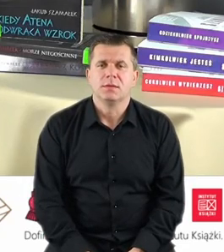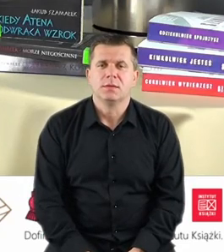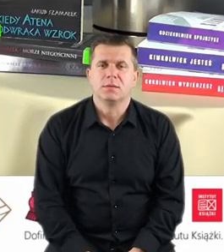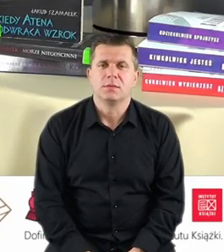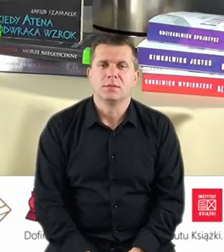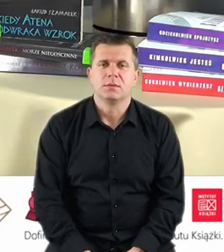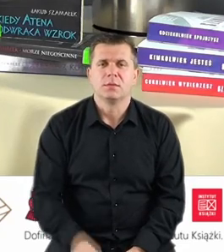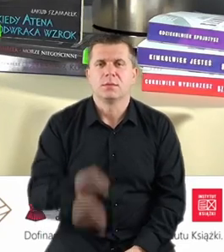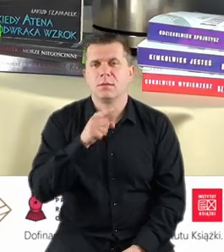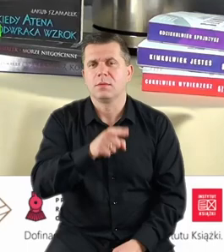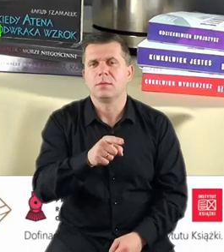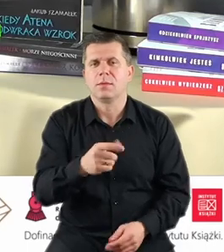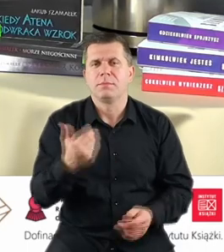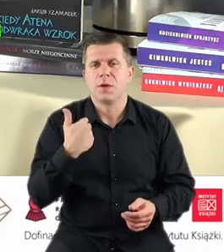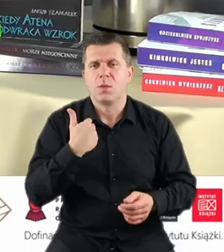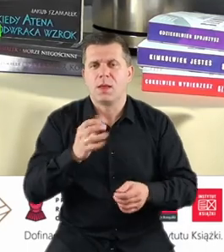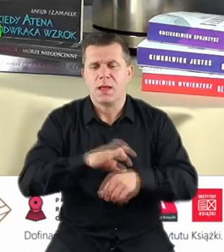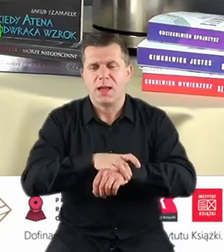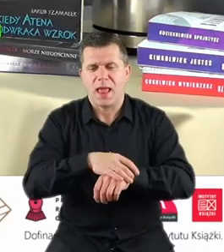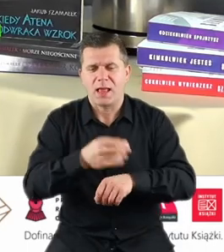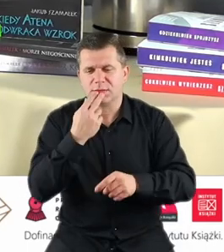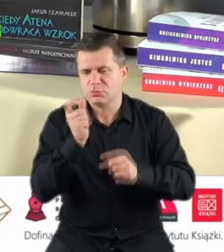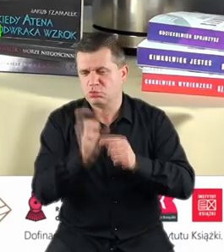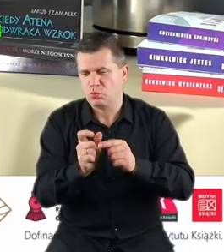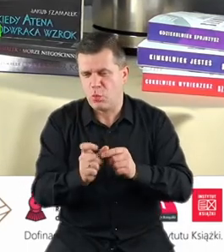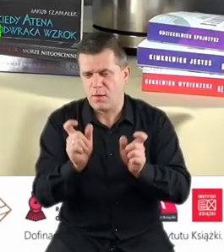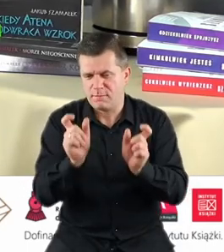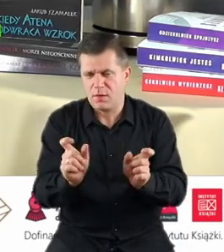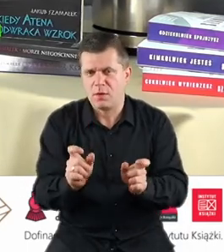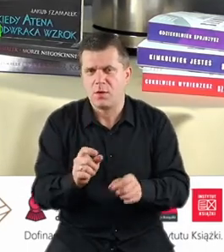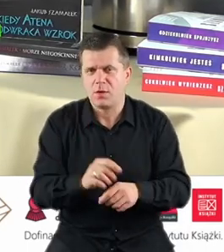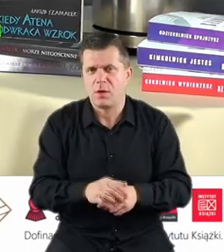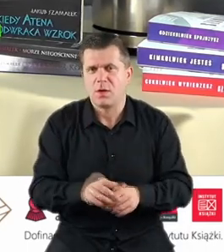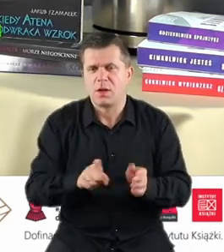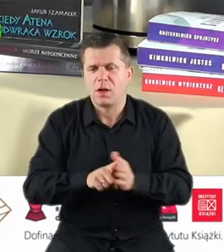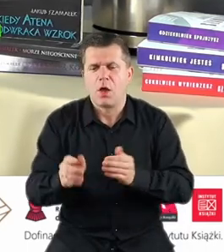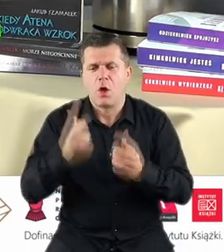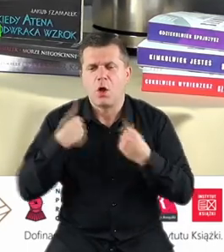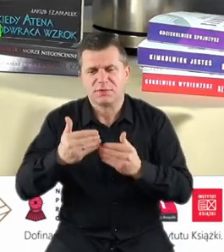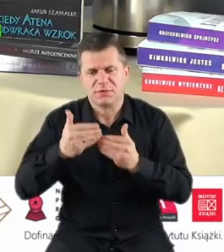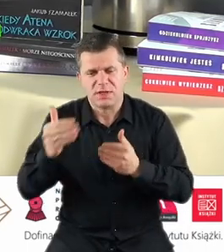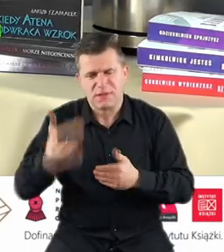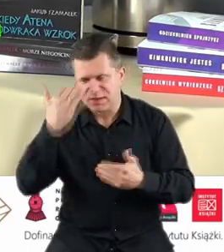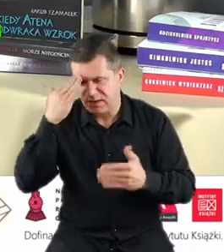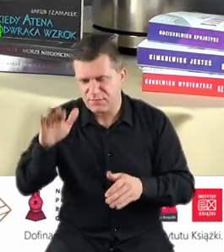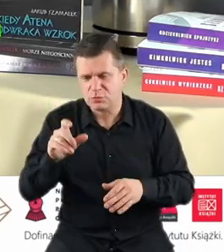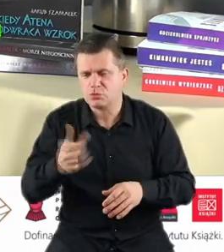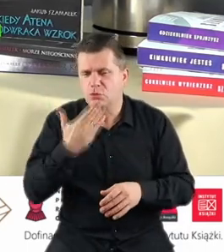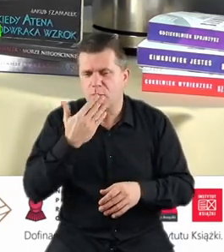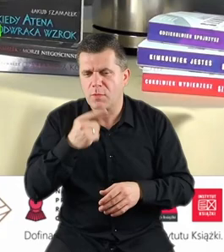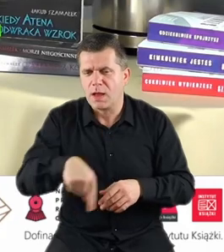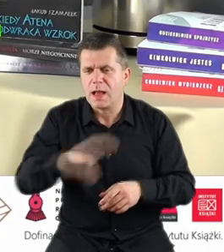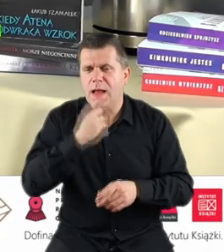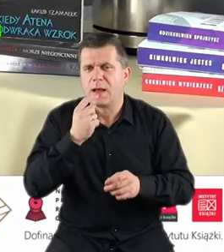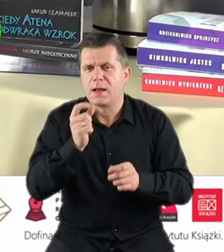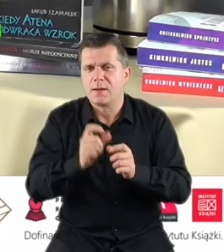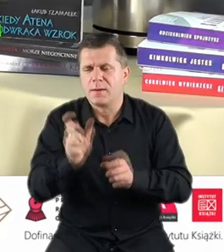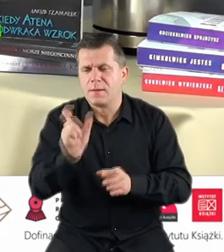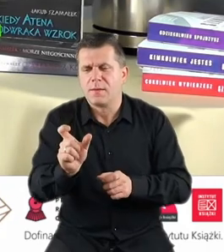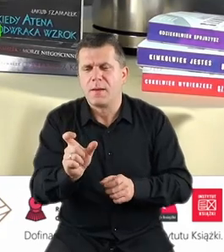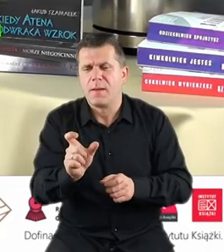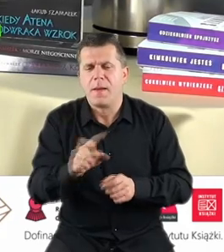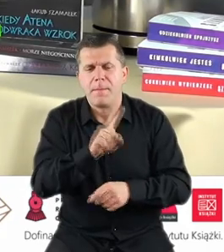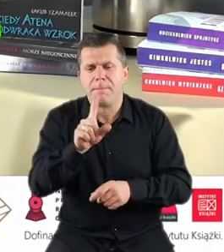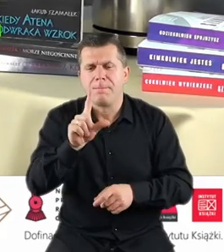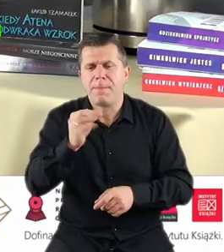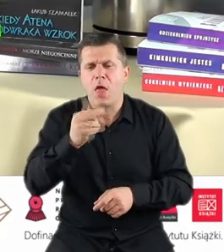Eromenos i Erastes, czyli po prostu były to greckie terminy, jakby, które o sobie z zewnątrz niewiele mówią. A on to podpisał hasłem pedofil z ofiarą.